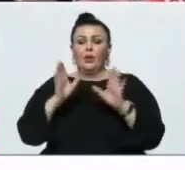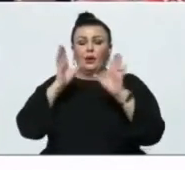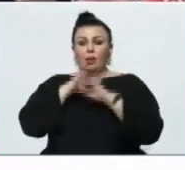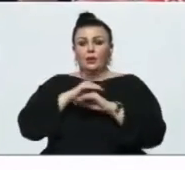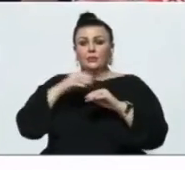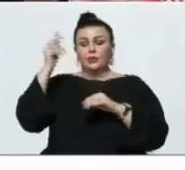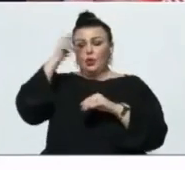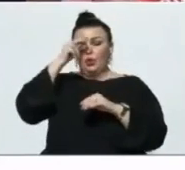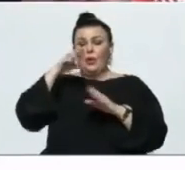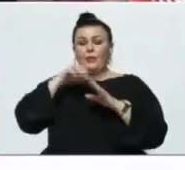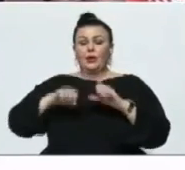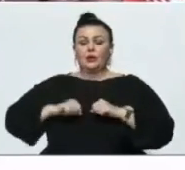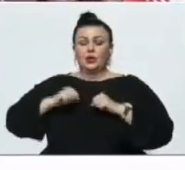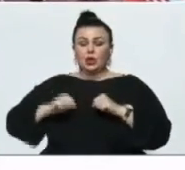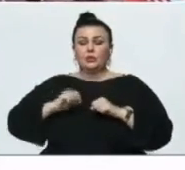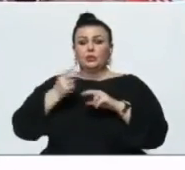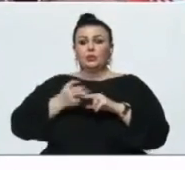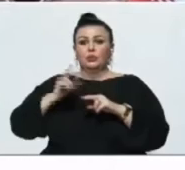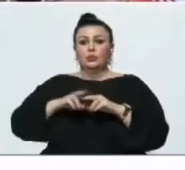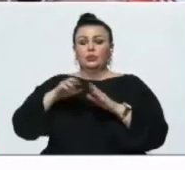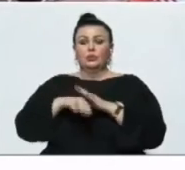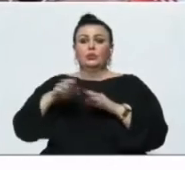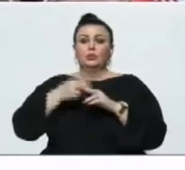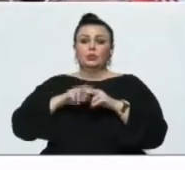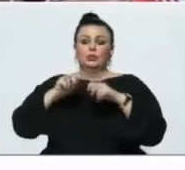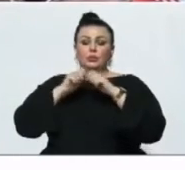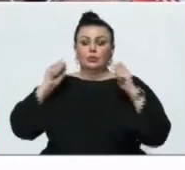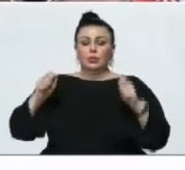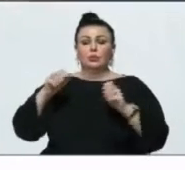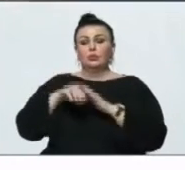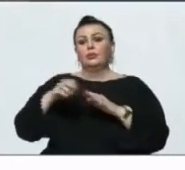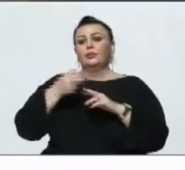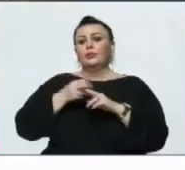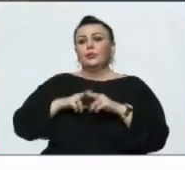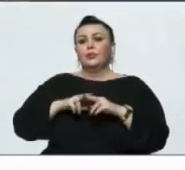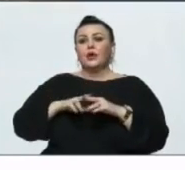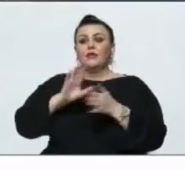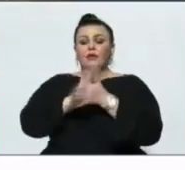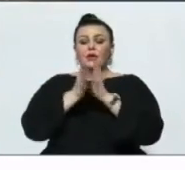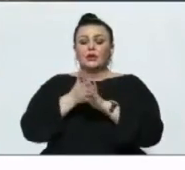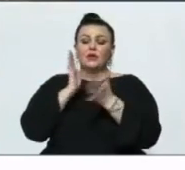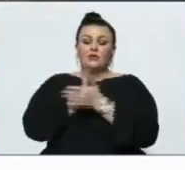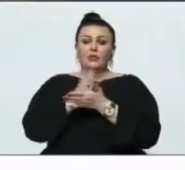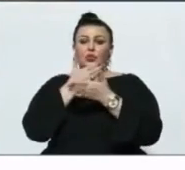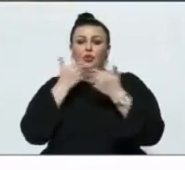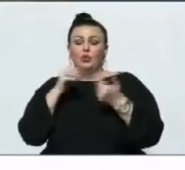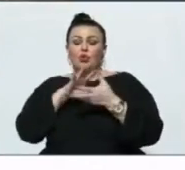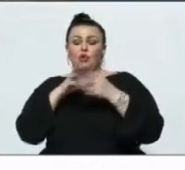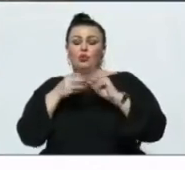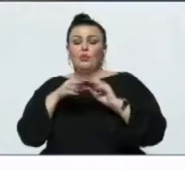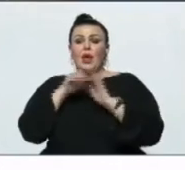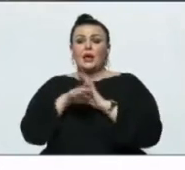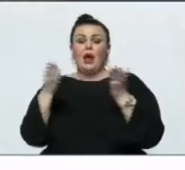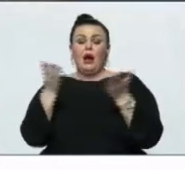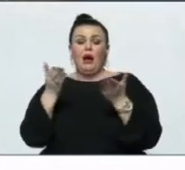mümkünlüyünü öyrənməyə çalışmışdı. Bax, o platformanın yaradılması üçün əlverişli şərait varmı, yoxmu, ümumiyyətlə reaksiyalar